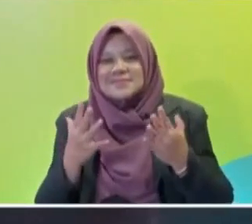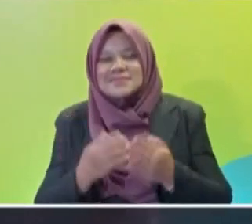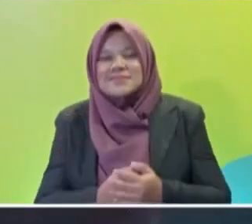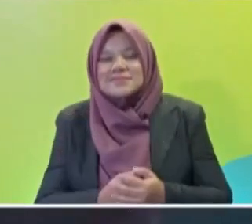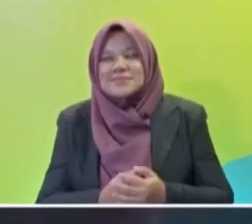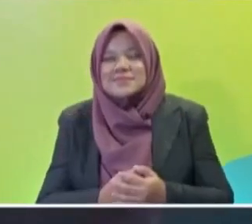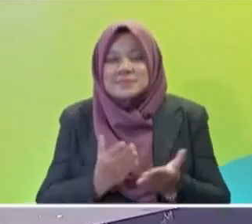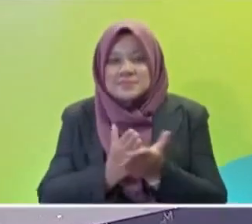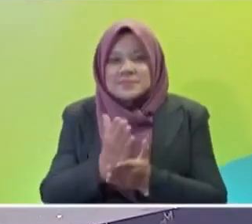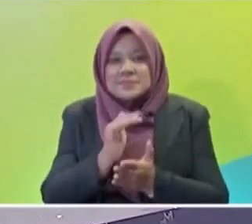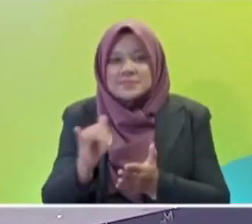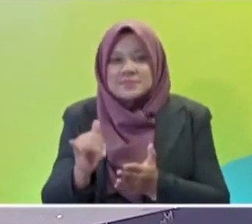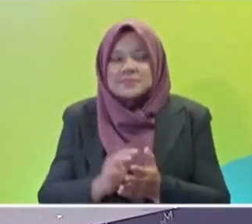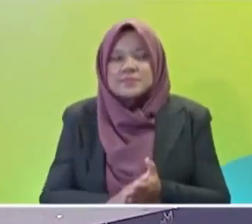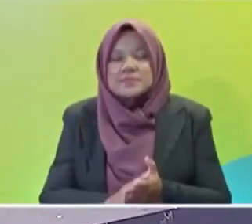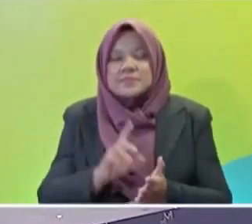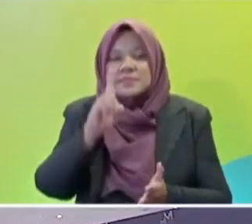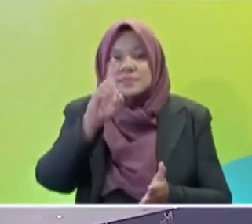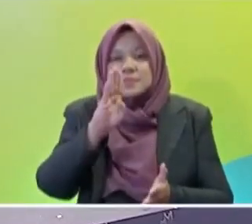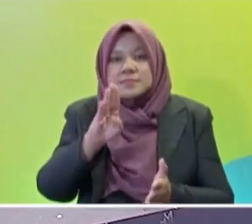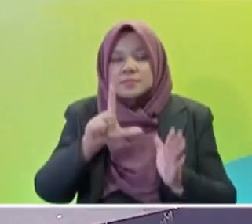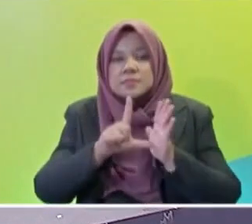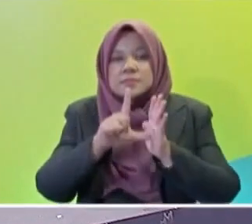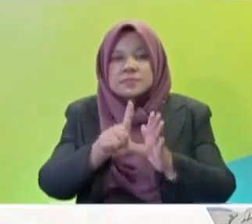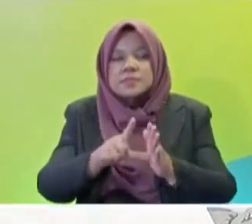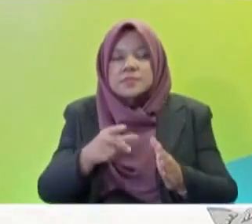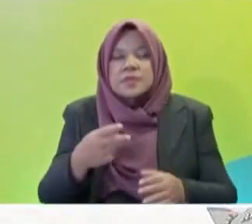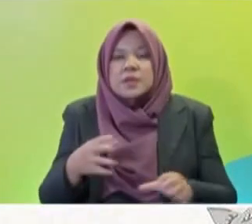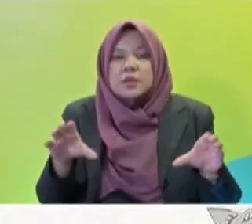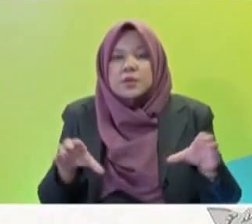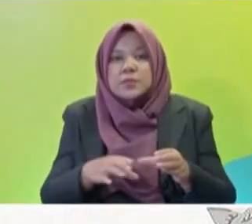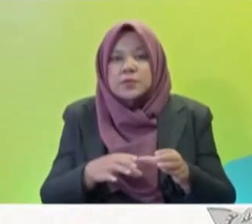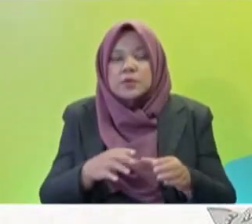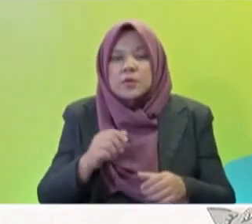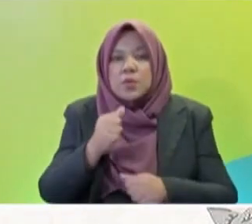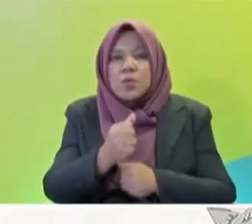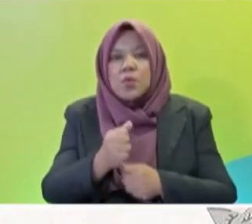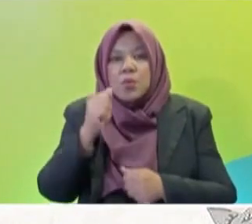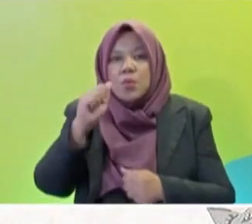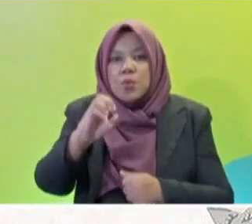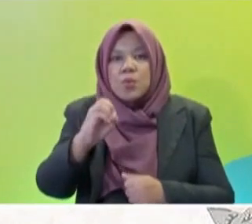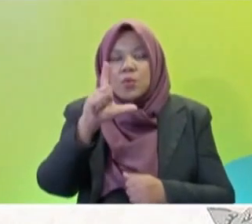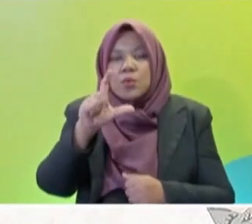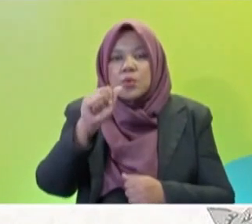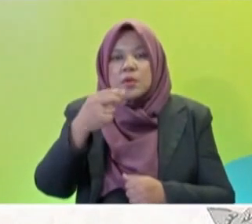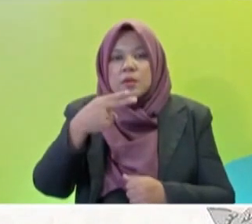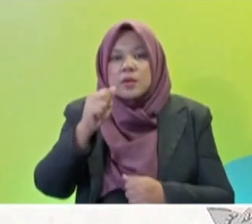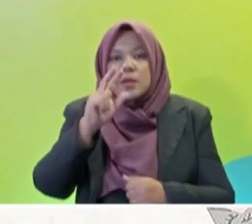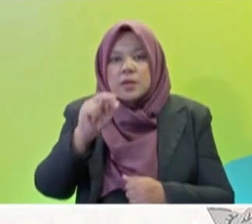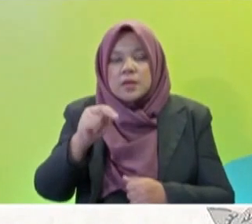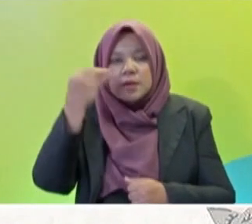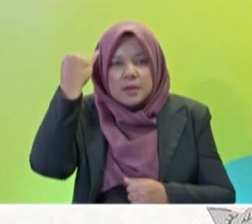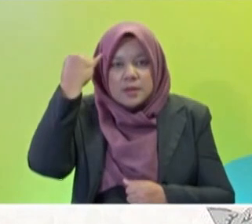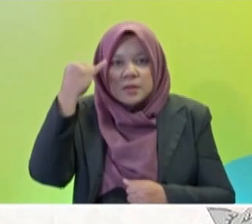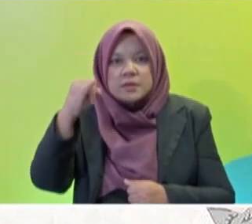Oke seterusnya adalah jangan satu biji menunjukkan logo yang dihasilkan melalui proses pengolahan air menggunakan subjek meter Raja satu e